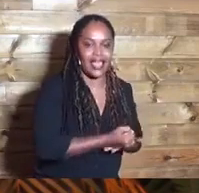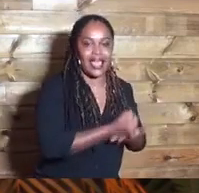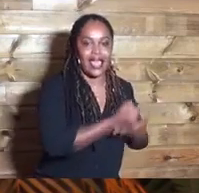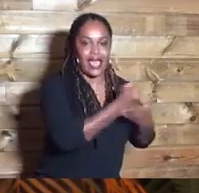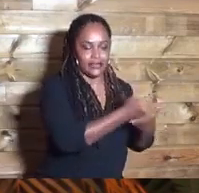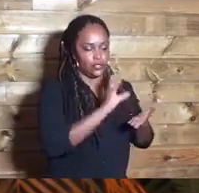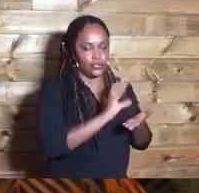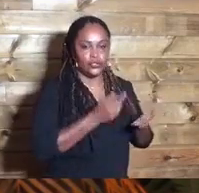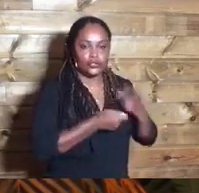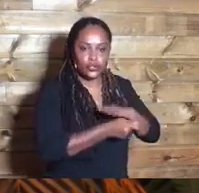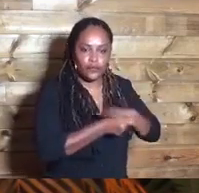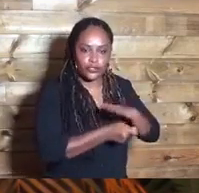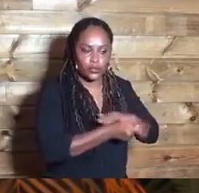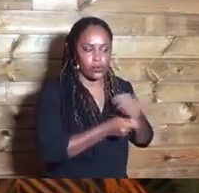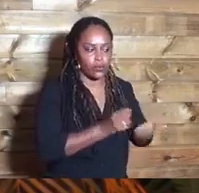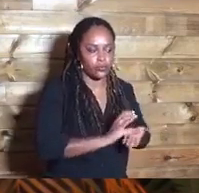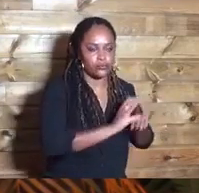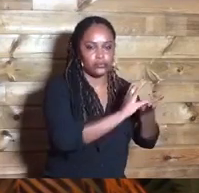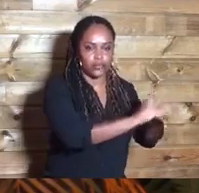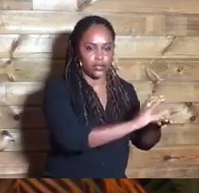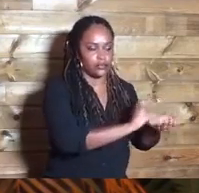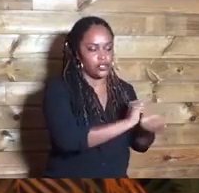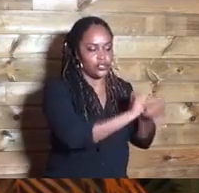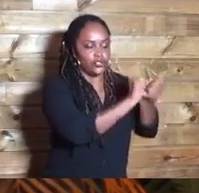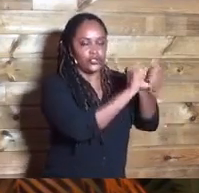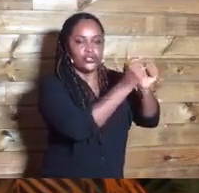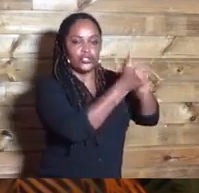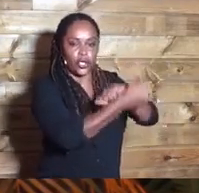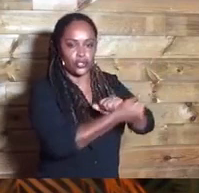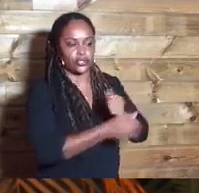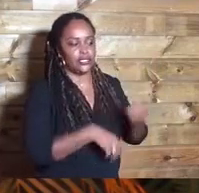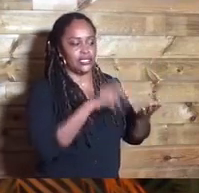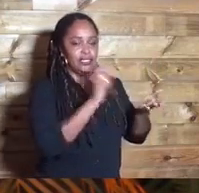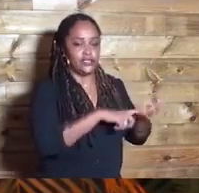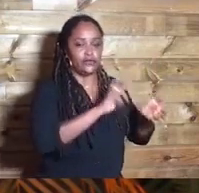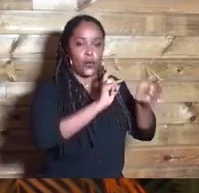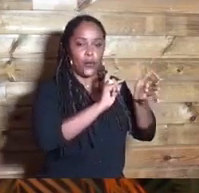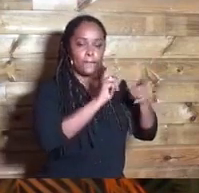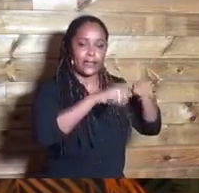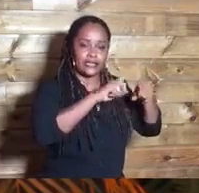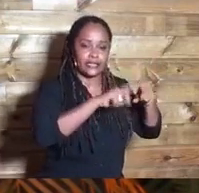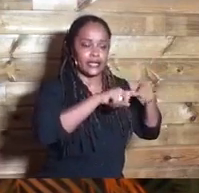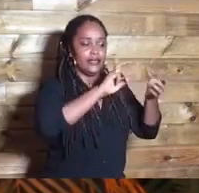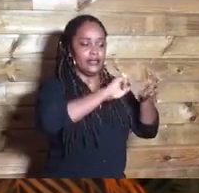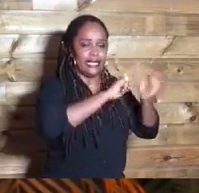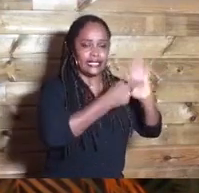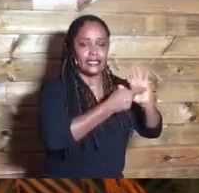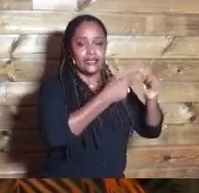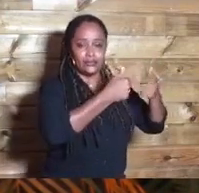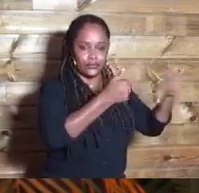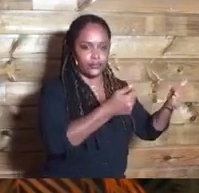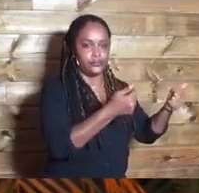aider l'argent justement pour aider à dans transition là ça. Parce que transition là ça, c'est une transition qui a coûté l'argent. Donc ça aussi, nous pouvons mettre l'argent là il